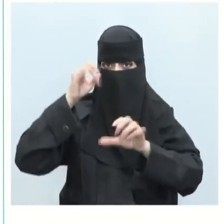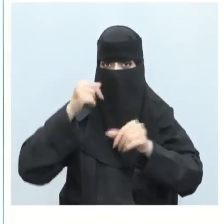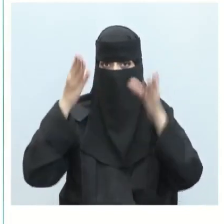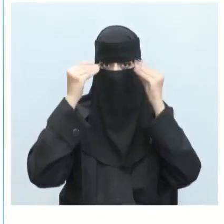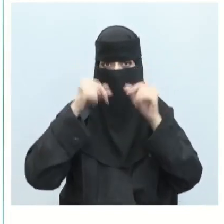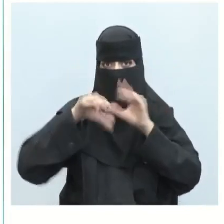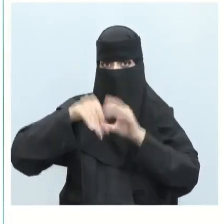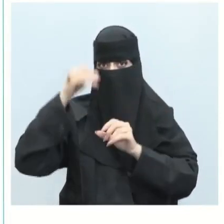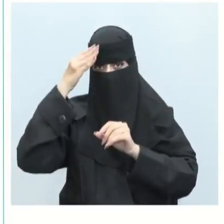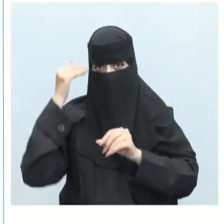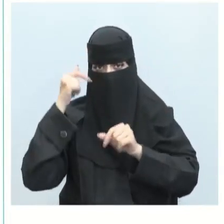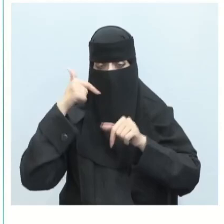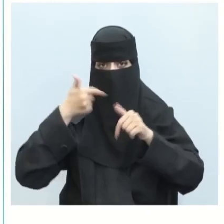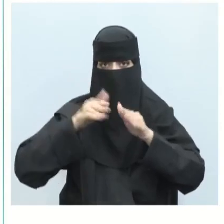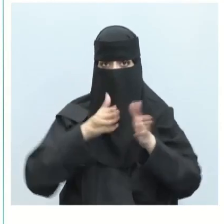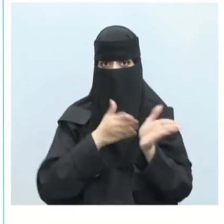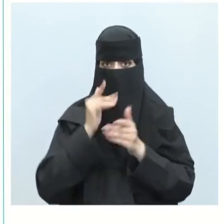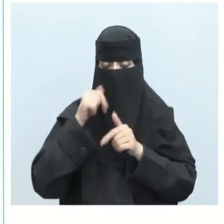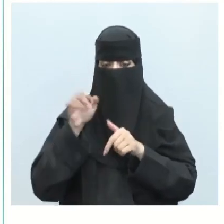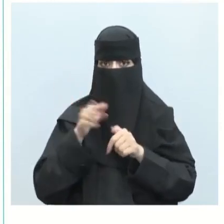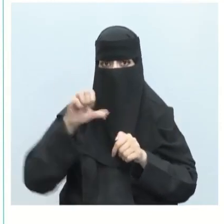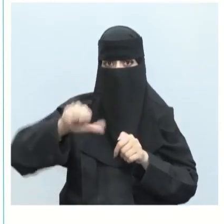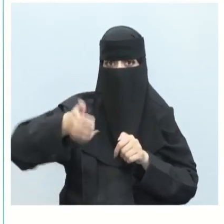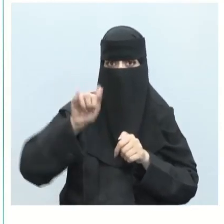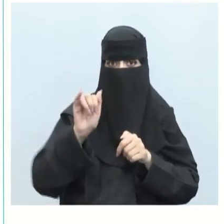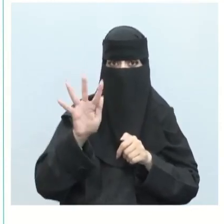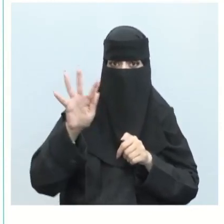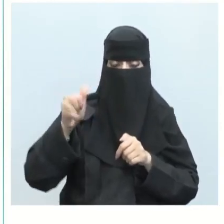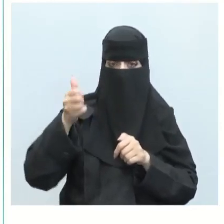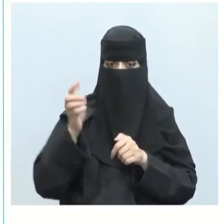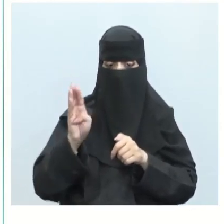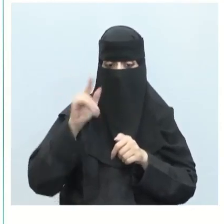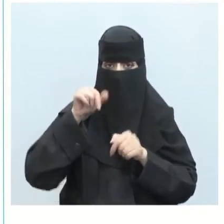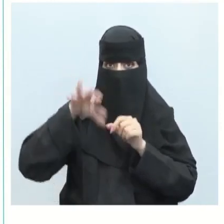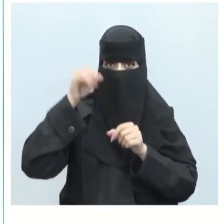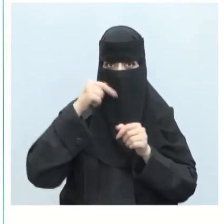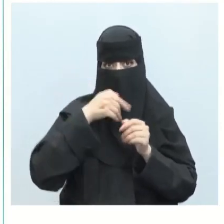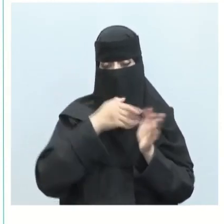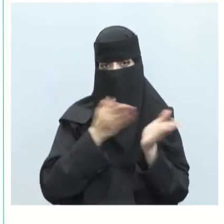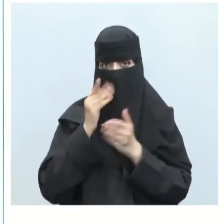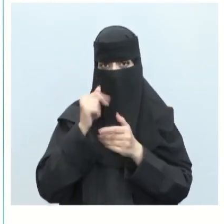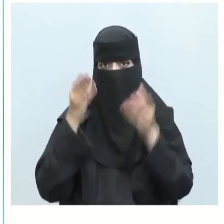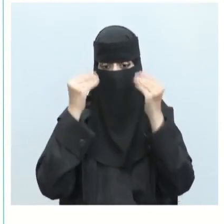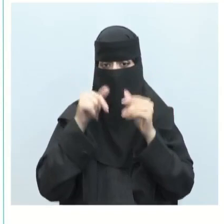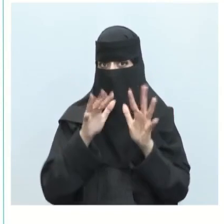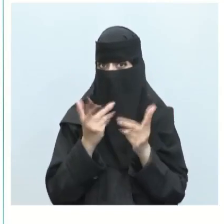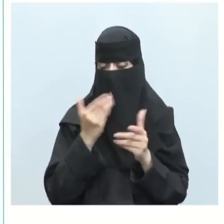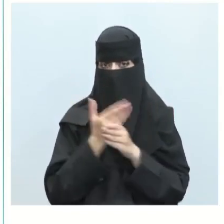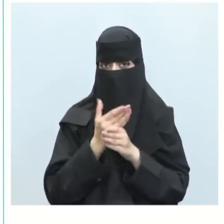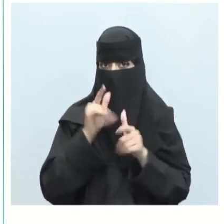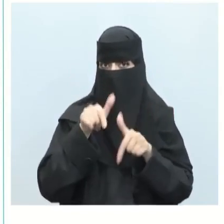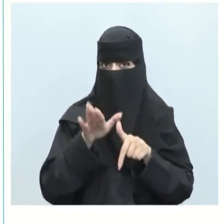معلومات الخبير حيث يقدم واير شارك هذه الخدمه ويقدم هذا الخيار معلومات الخبير لماذا